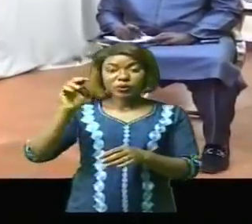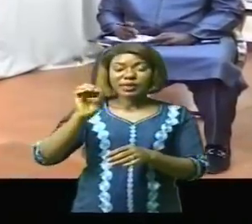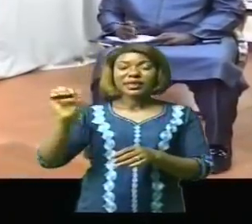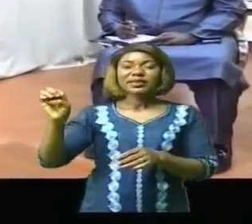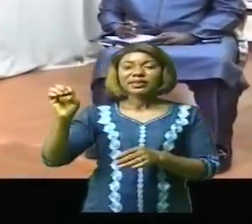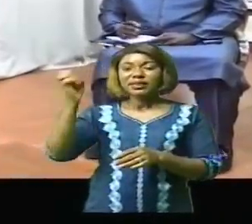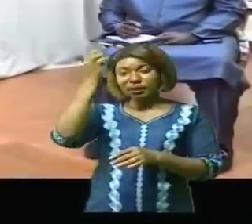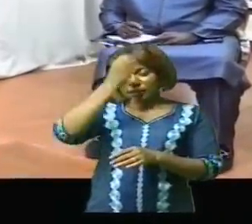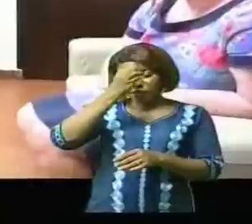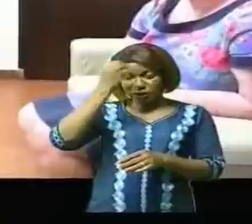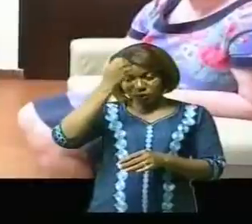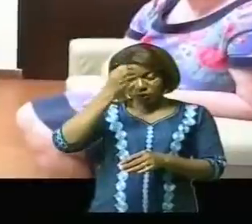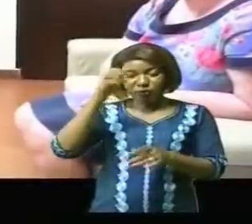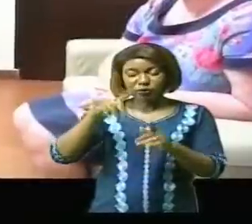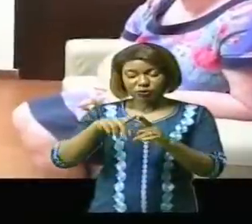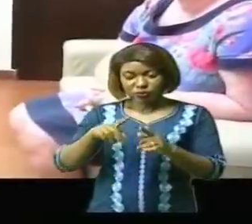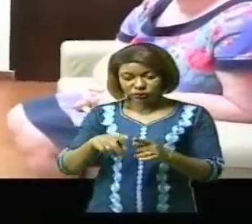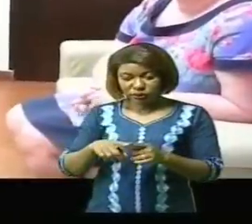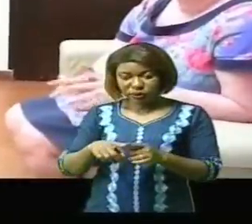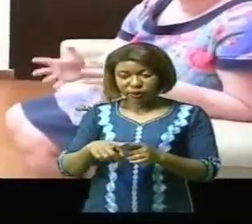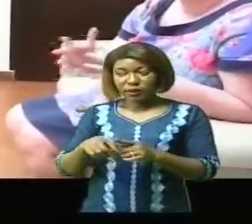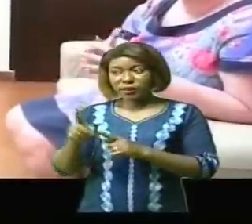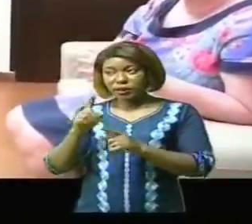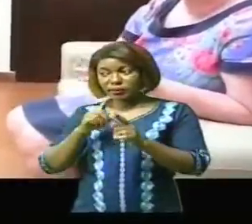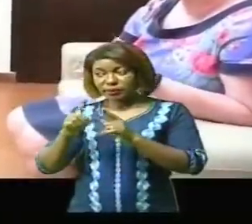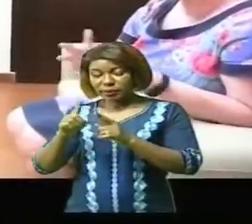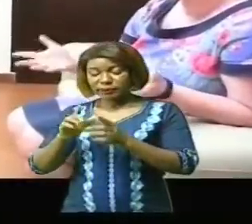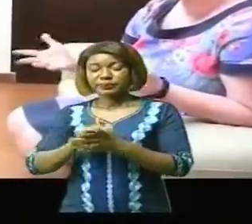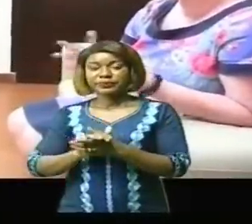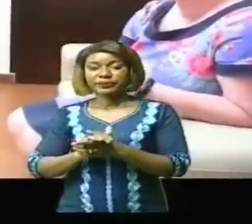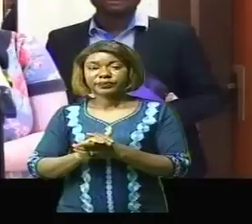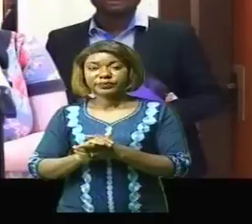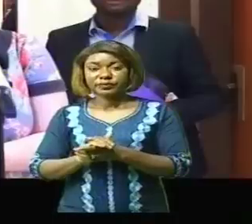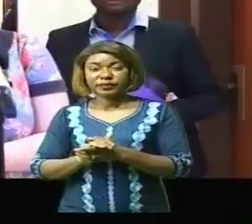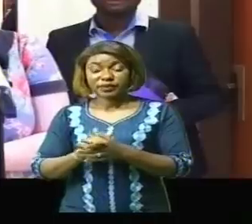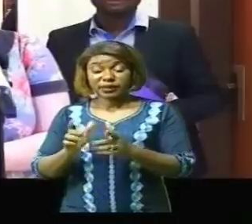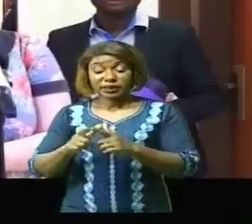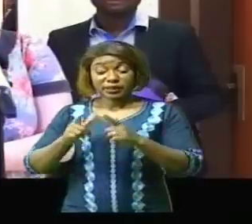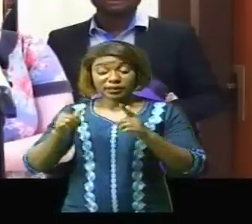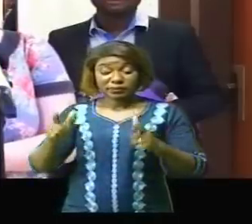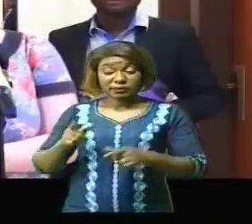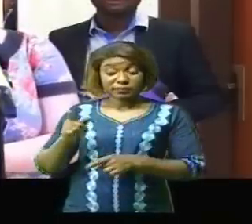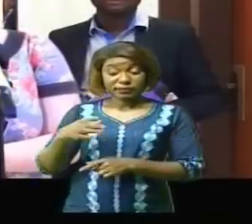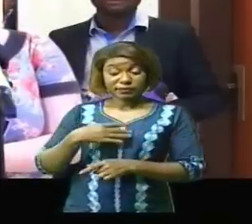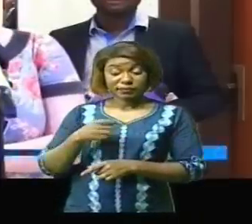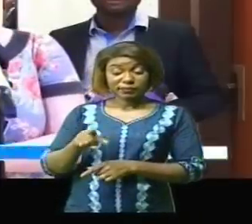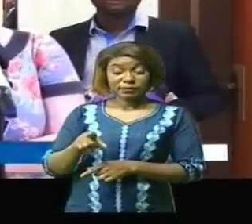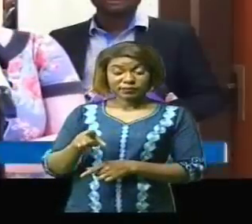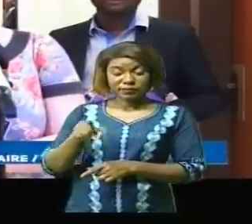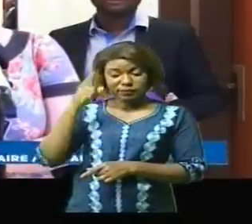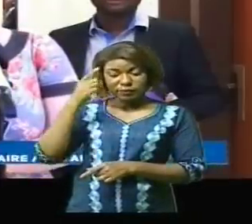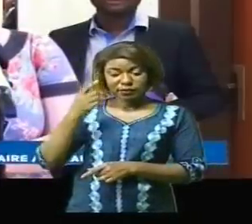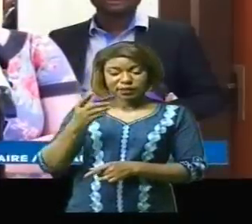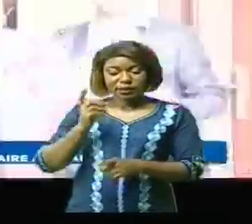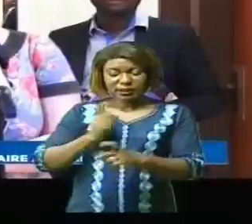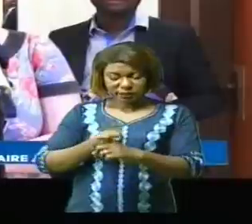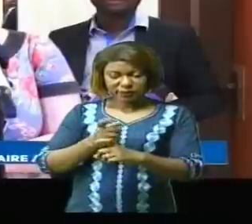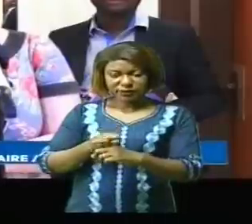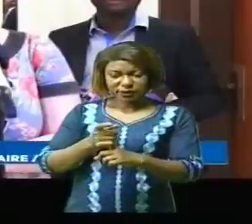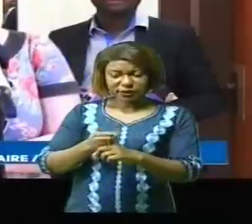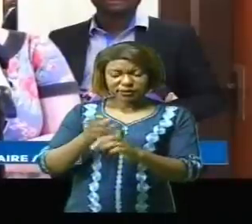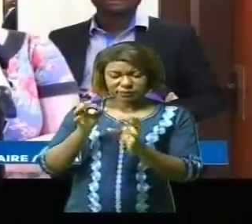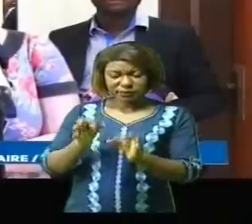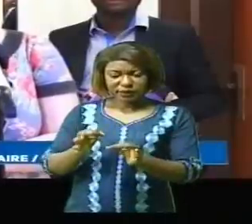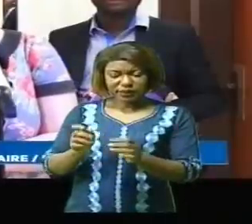l'Angleterre, de l'Écosse, du Pays de Galles et de l'Irlande du Nord, soutient. C'est un rendez-vous très important, au sujet difficile, mais bien sûr